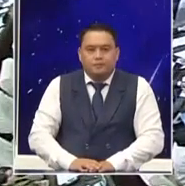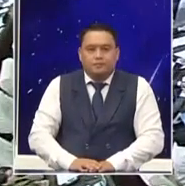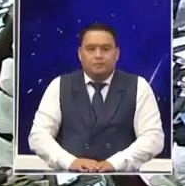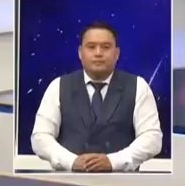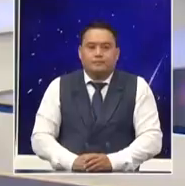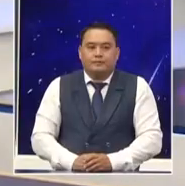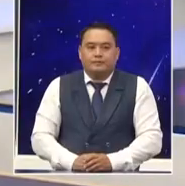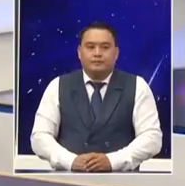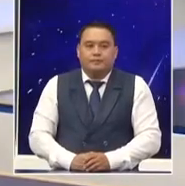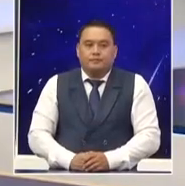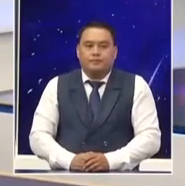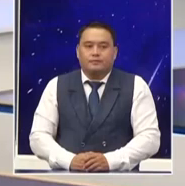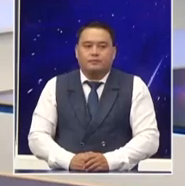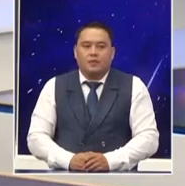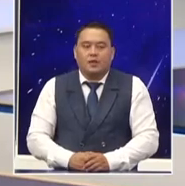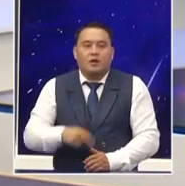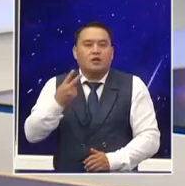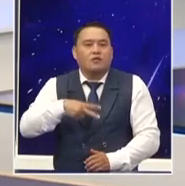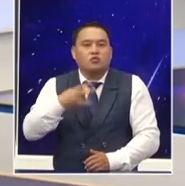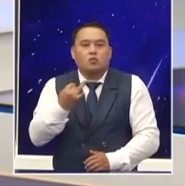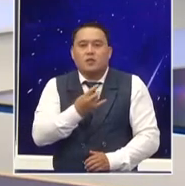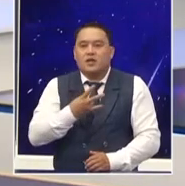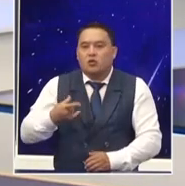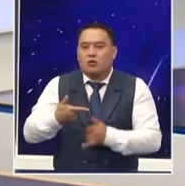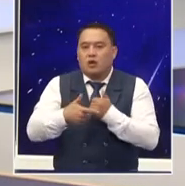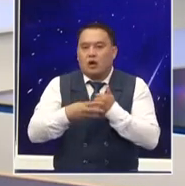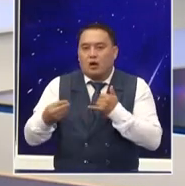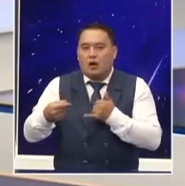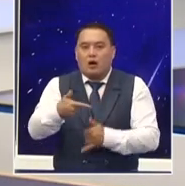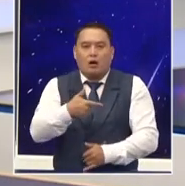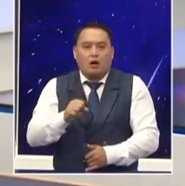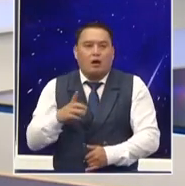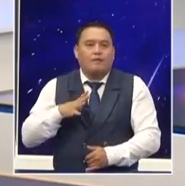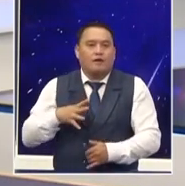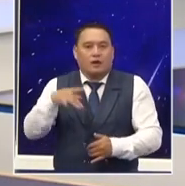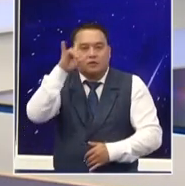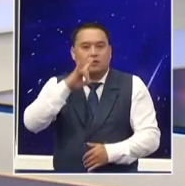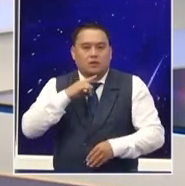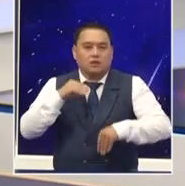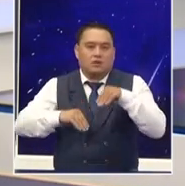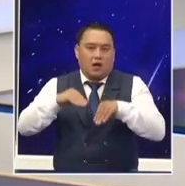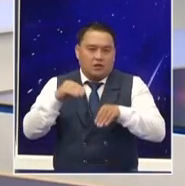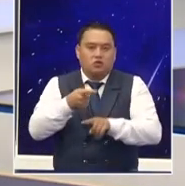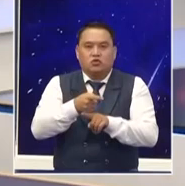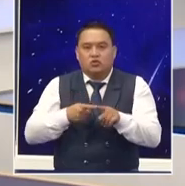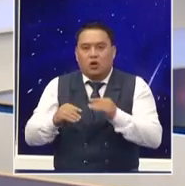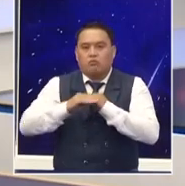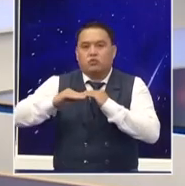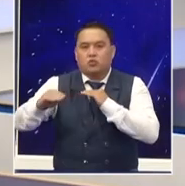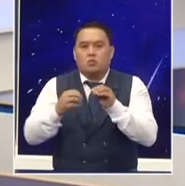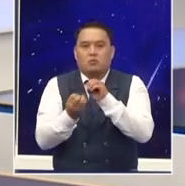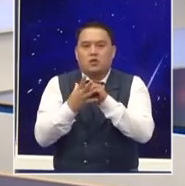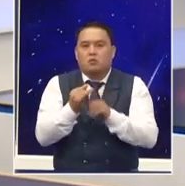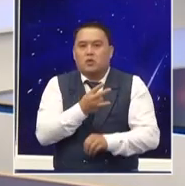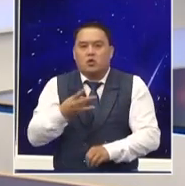и за рубежом. Более 22 миллионов гектаров земли засеяно в этом году аграриями Казахстана. Львиная доля площадей, а это